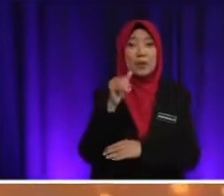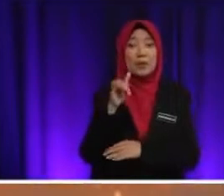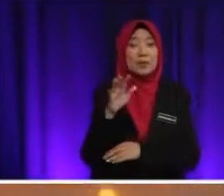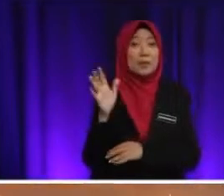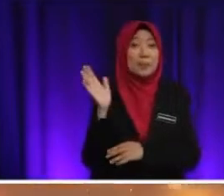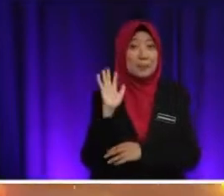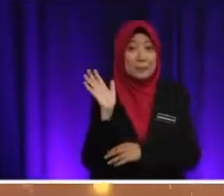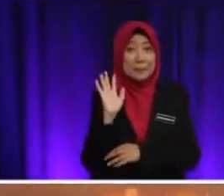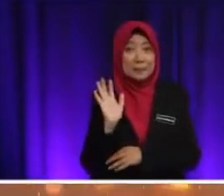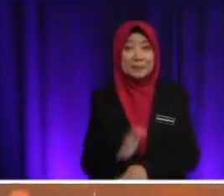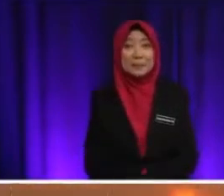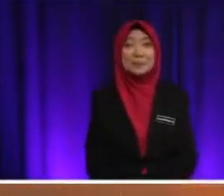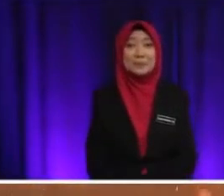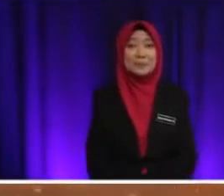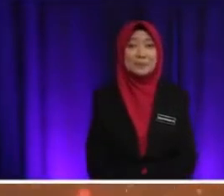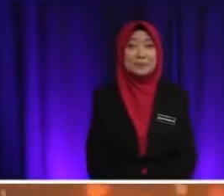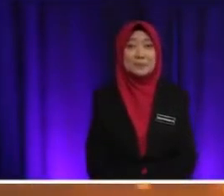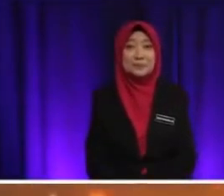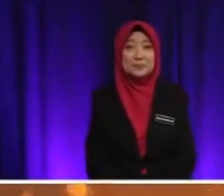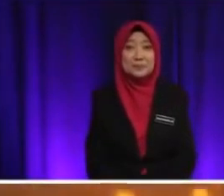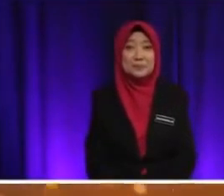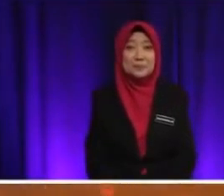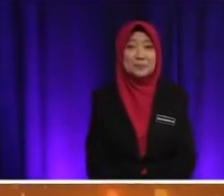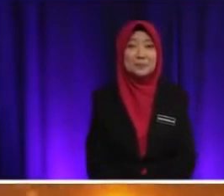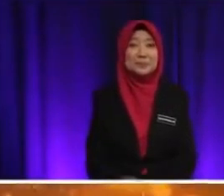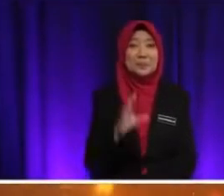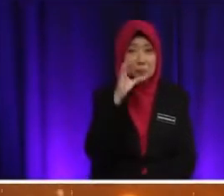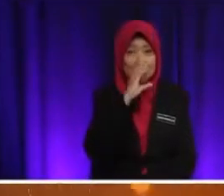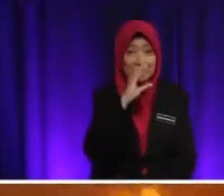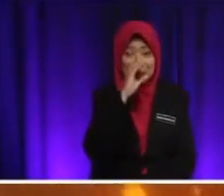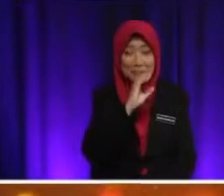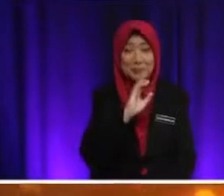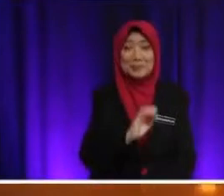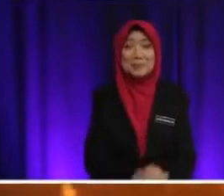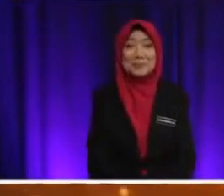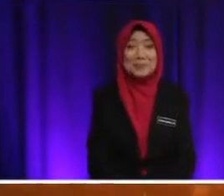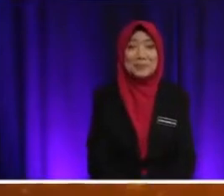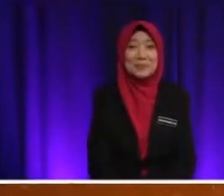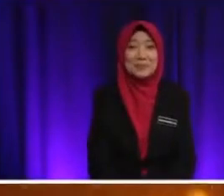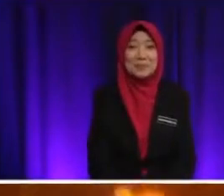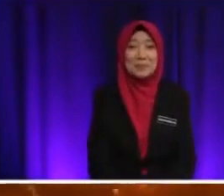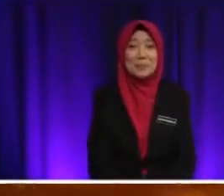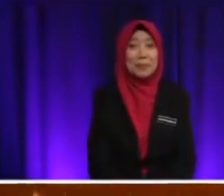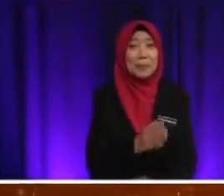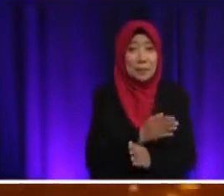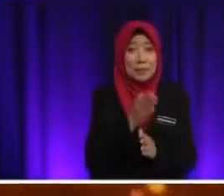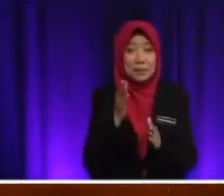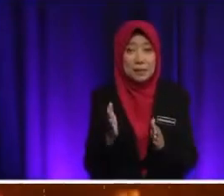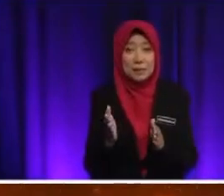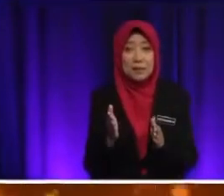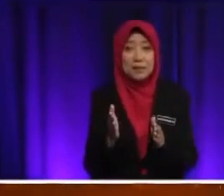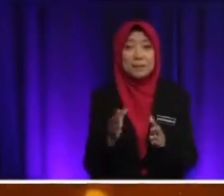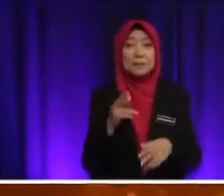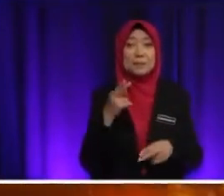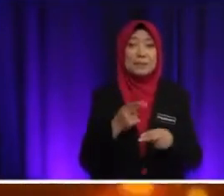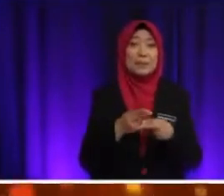Hayati. Saya lambai sikit. Comel kan? Okey. Yang kedua, di sebelah dia itu adalah